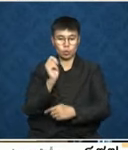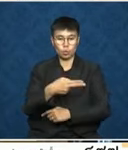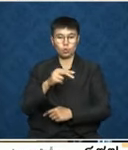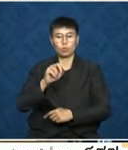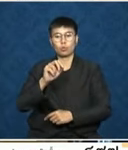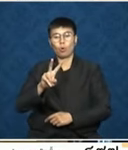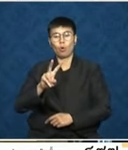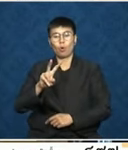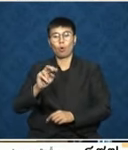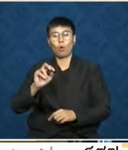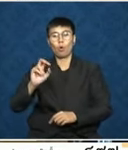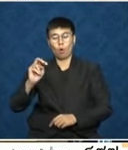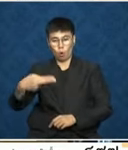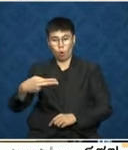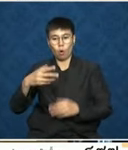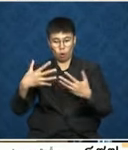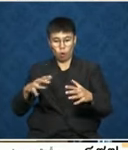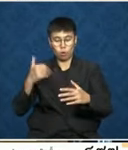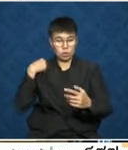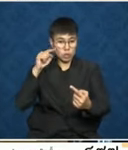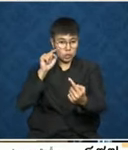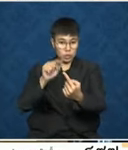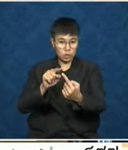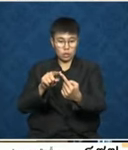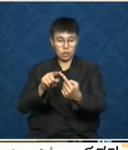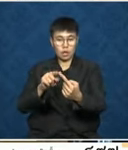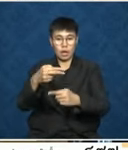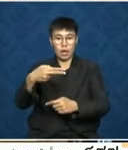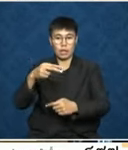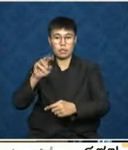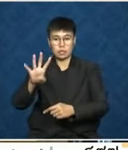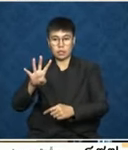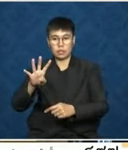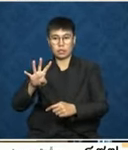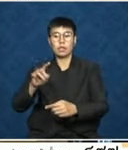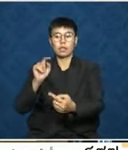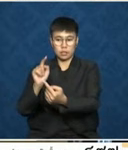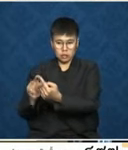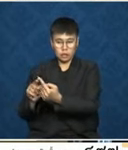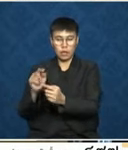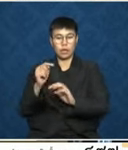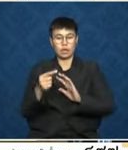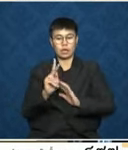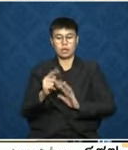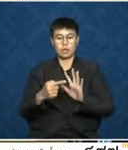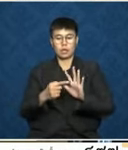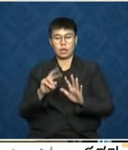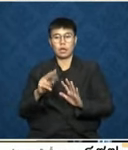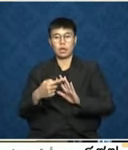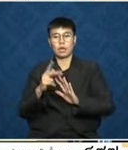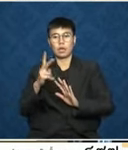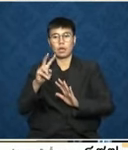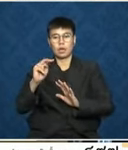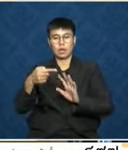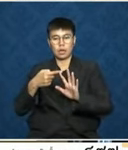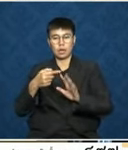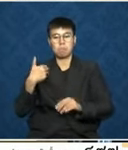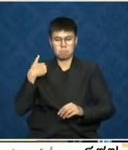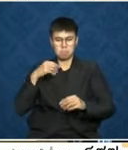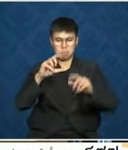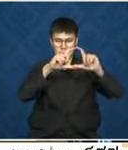ไปที่สถานีหลัก 4แล้วก็ไปที่สถานีการเคหะค่ะยังไม่มีไฟส่องสว่างถึงจะมีก็มีแค่ใต้สถานีค่ะแต่ระหว่าง